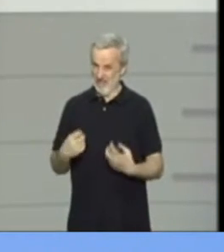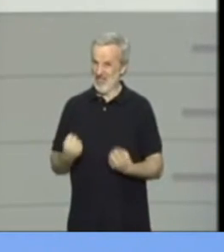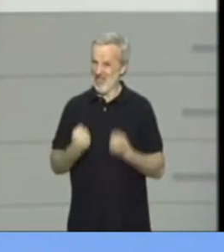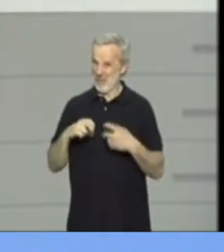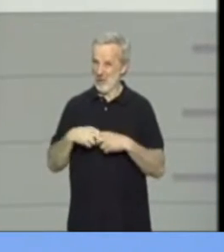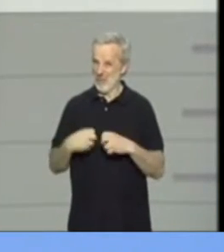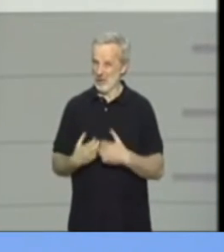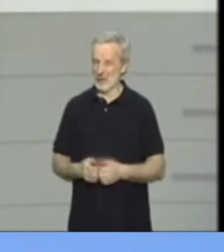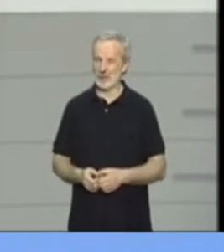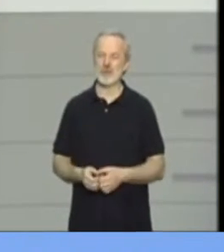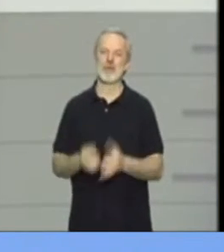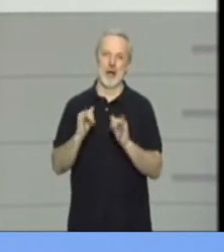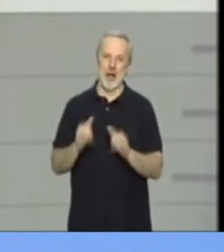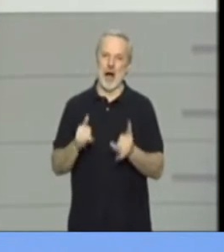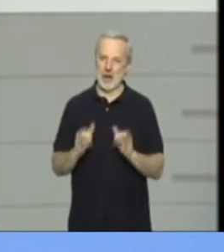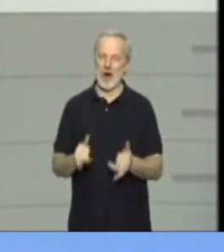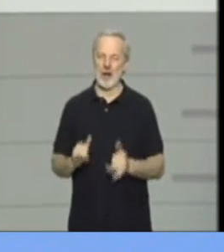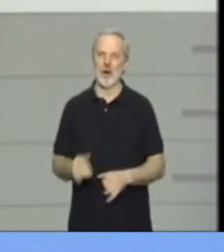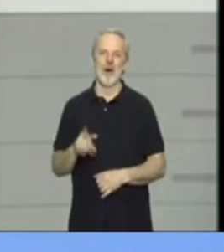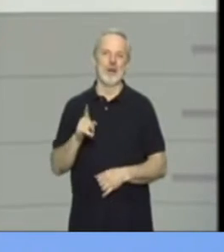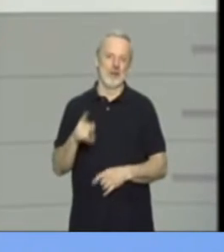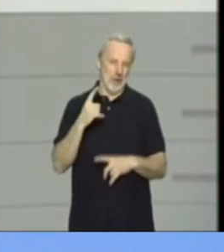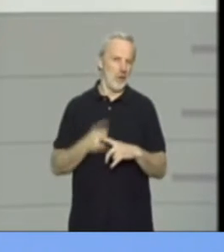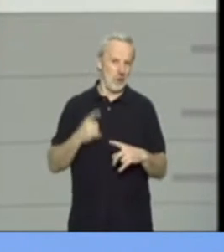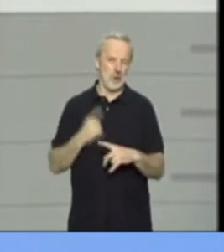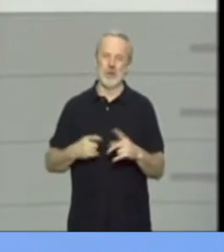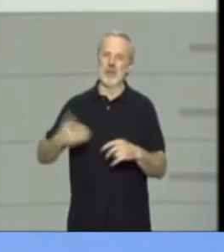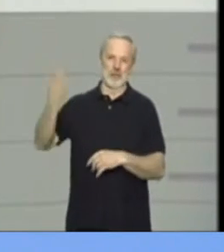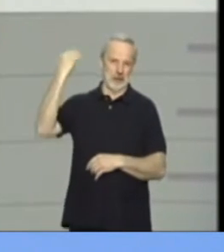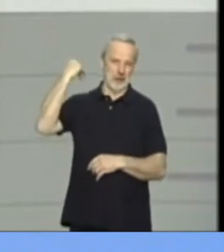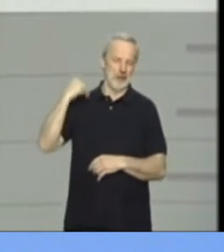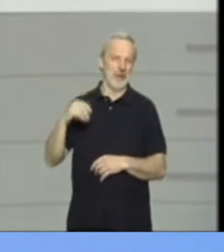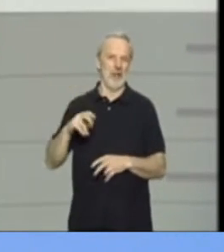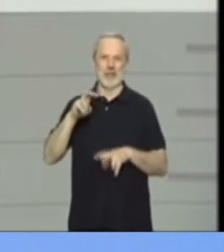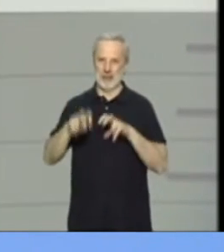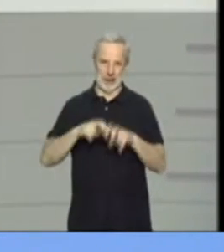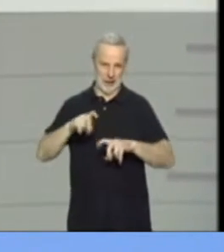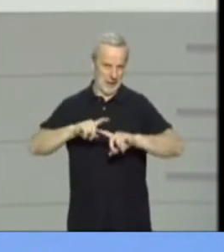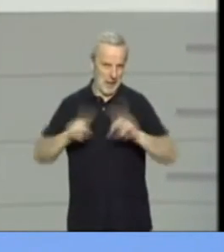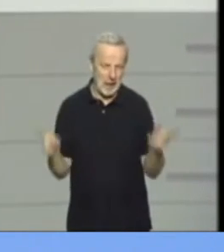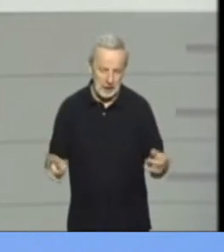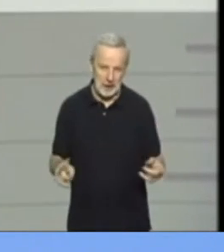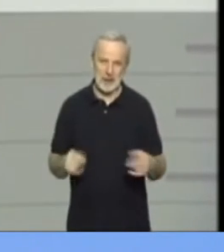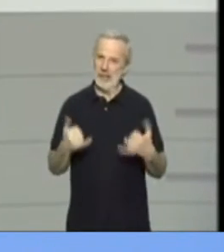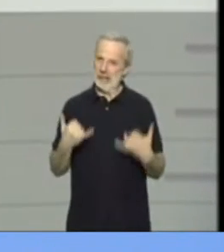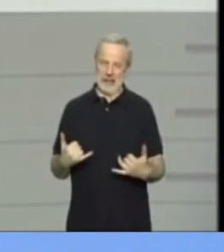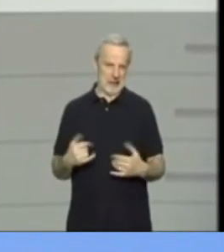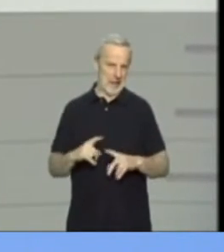samozřejmě je rozdíl v tom, jak závod míru vypadal kdysi a jak vypadá teď, protože dát dohromady v podstatě 3